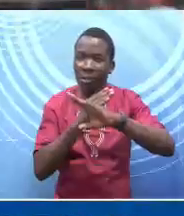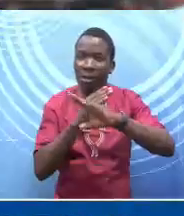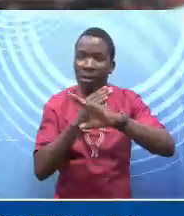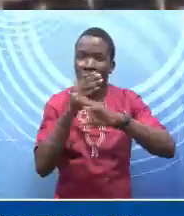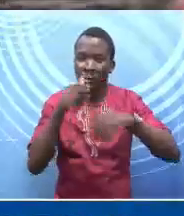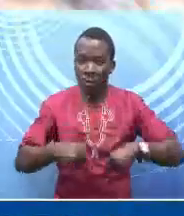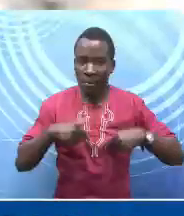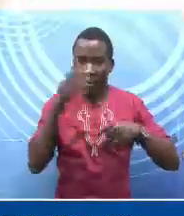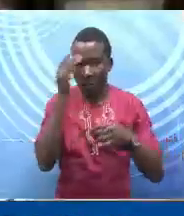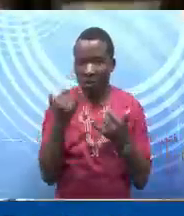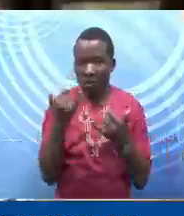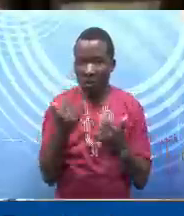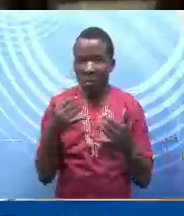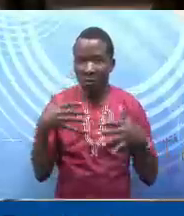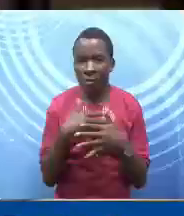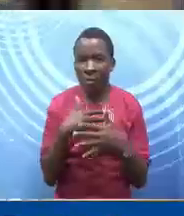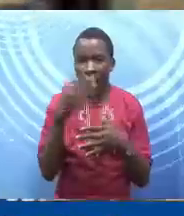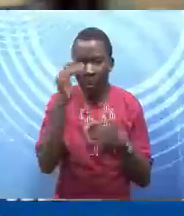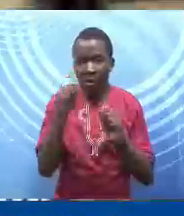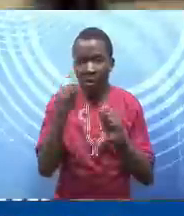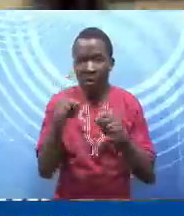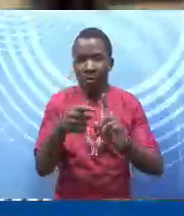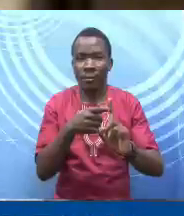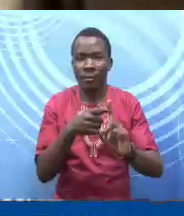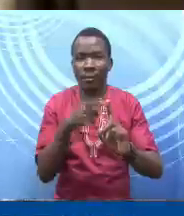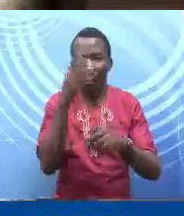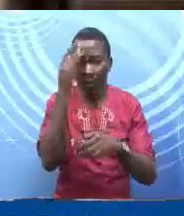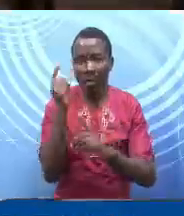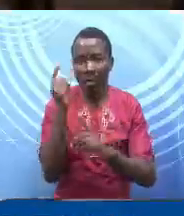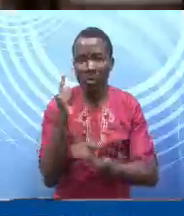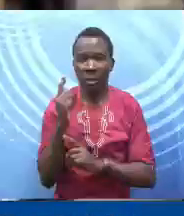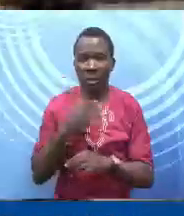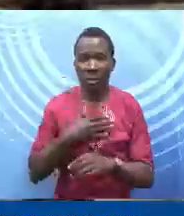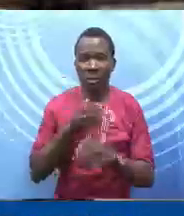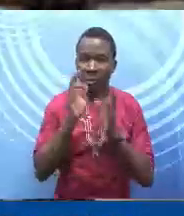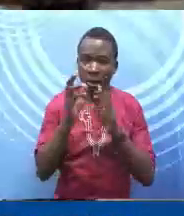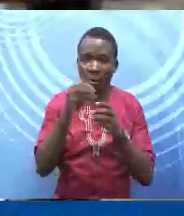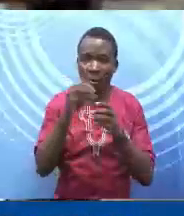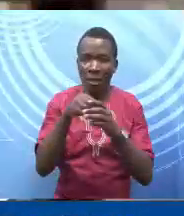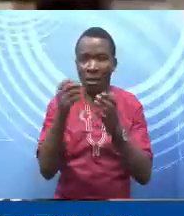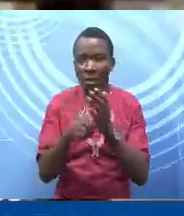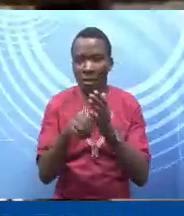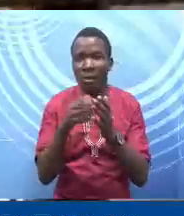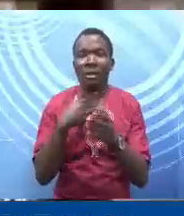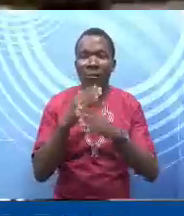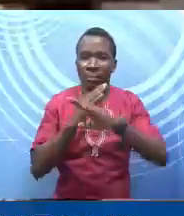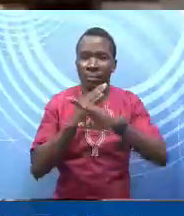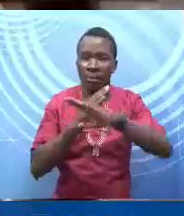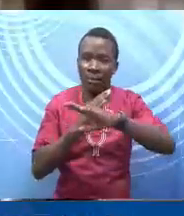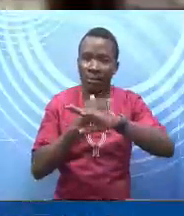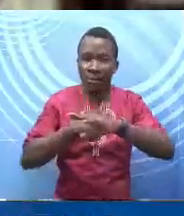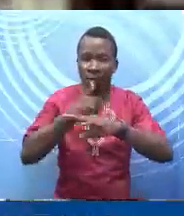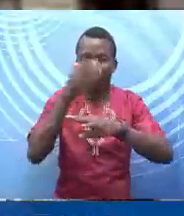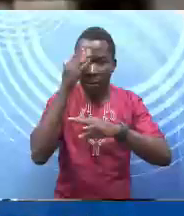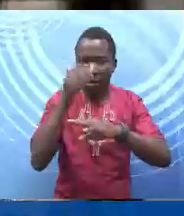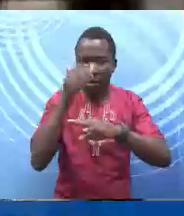ubwoba ku isaha n'isaha yagirirwa na yo rero nuko umutekano wanjye mbona n'ikibazo ndishinganisha kuko umugabo